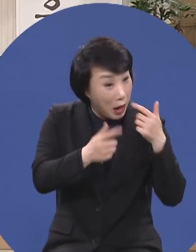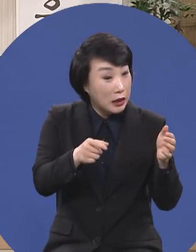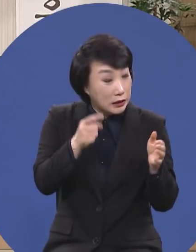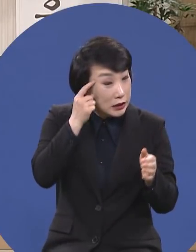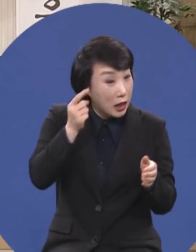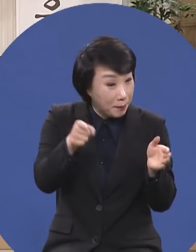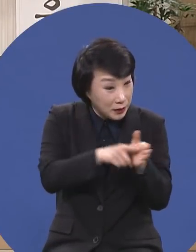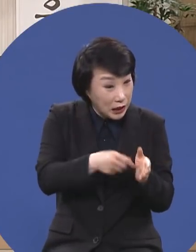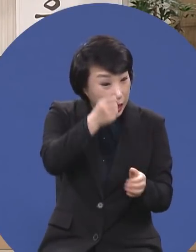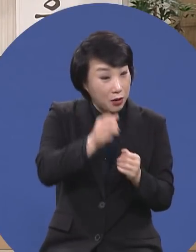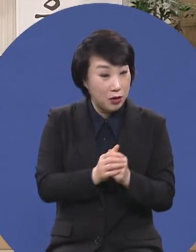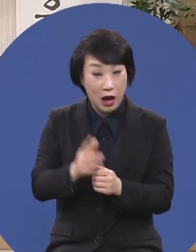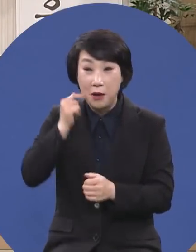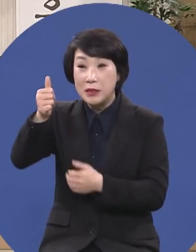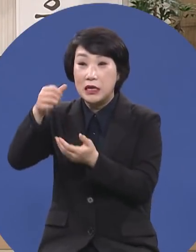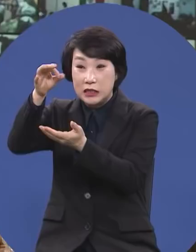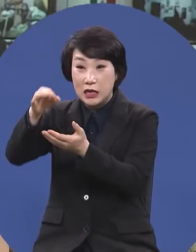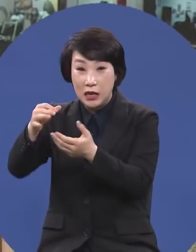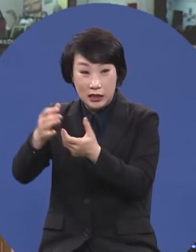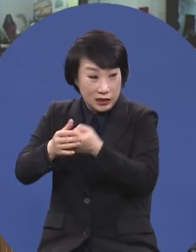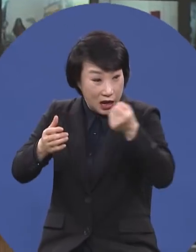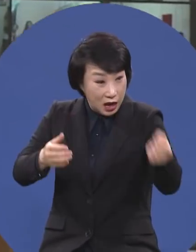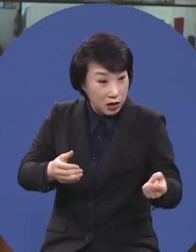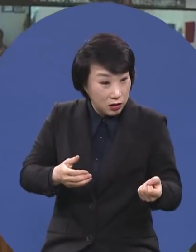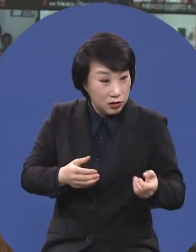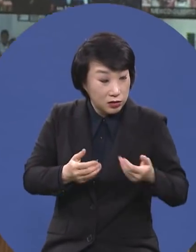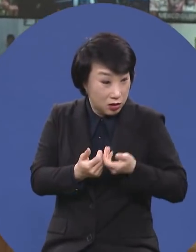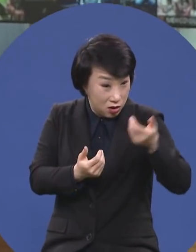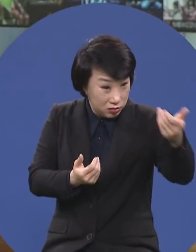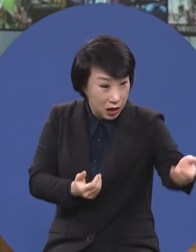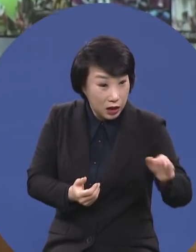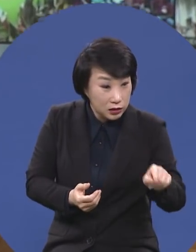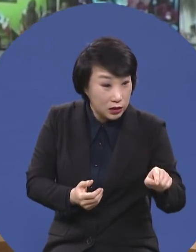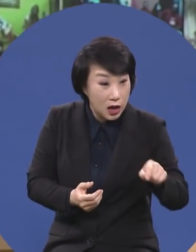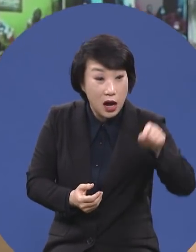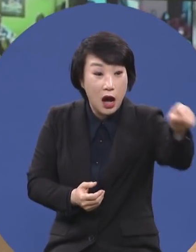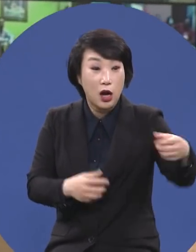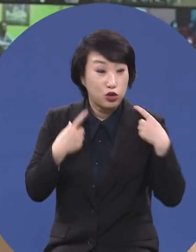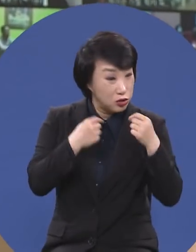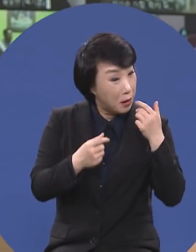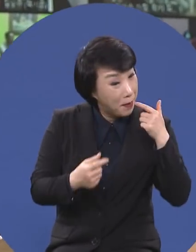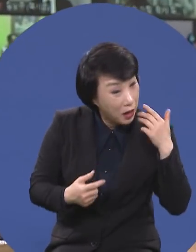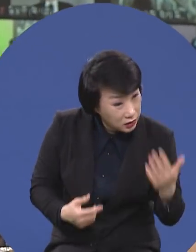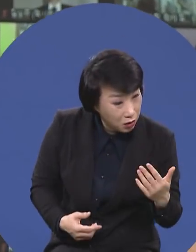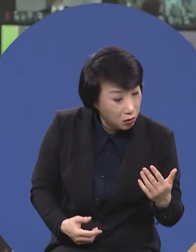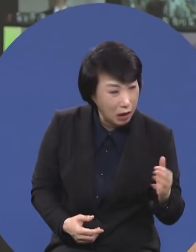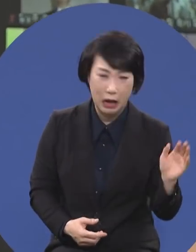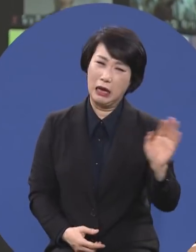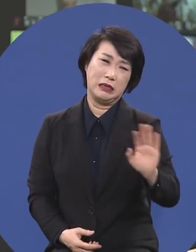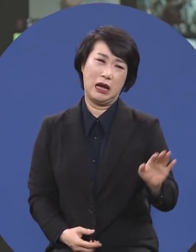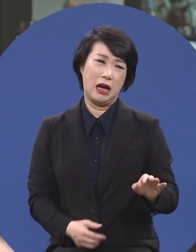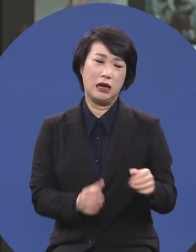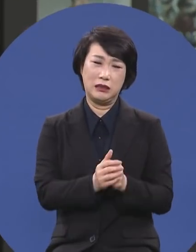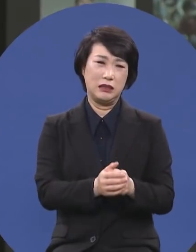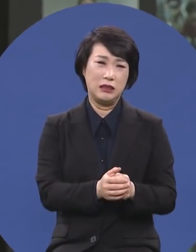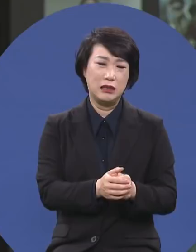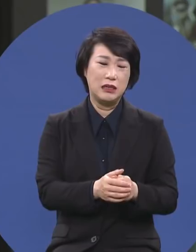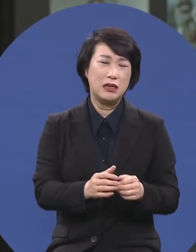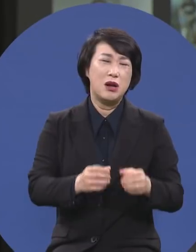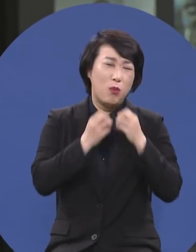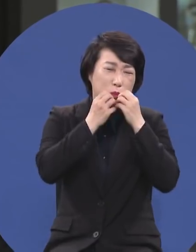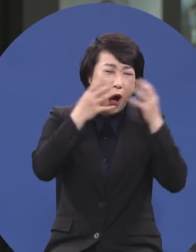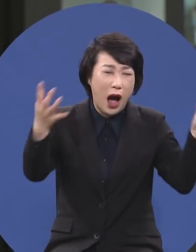가지고 아버지의 재산을 나눠 가지고 갔지만 네가 가서 유지할 수 있었더냐? 가서 다 속았지